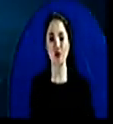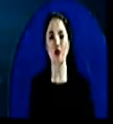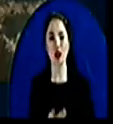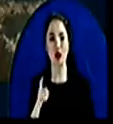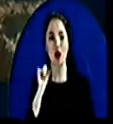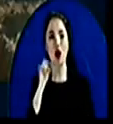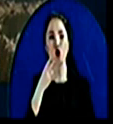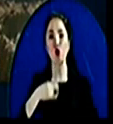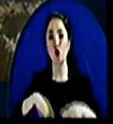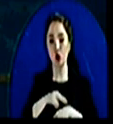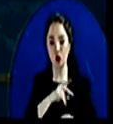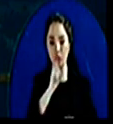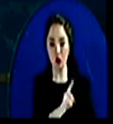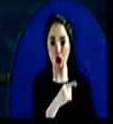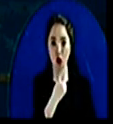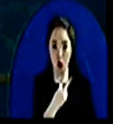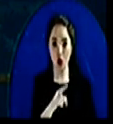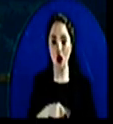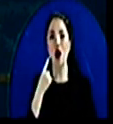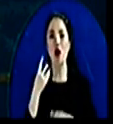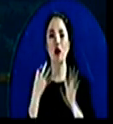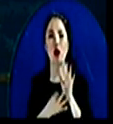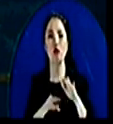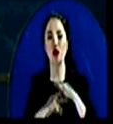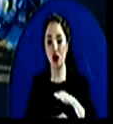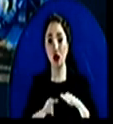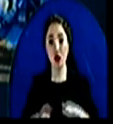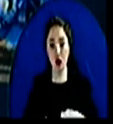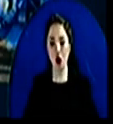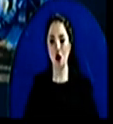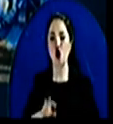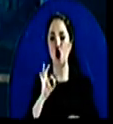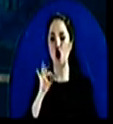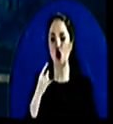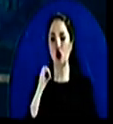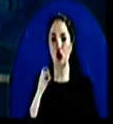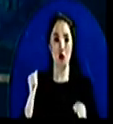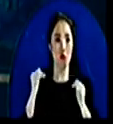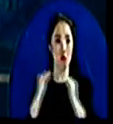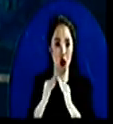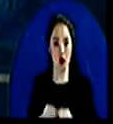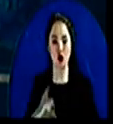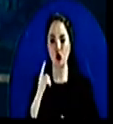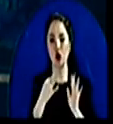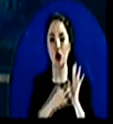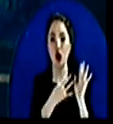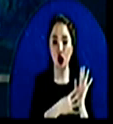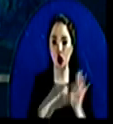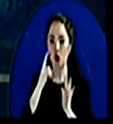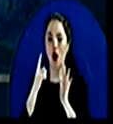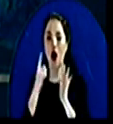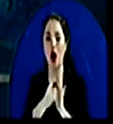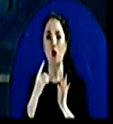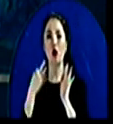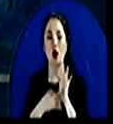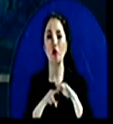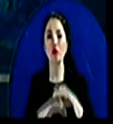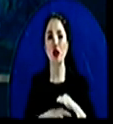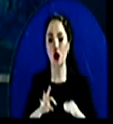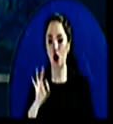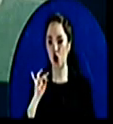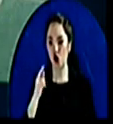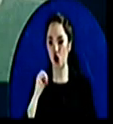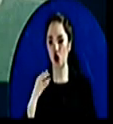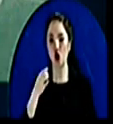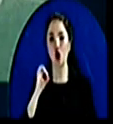уул дүүргийн 12 болон 18-р цэцэрлэгийн өргөтгөлийн барилга, за мөн 189 болон 118-р цэцэрлэгийн өргөтгөлийн